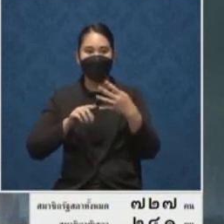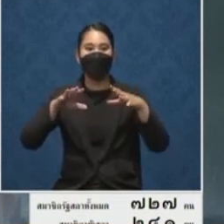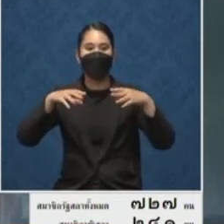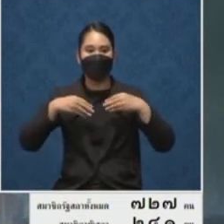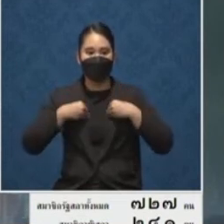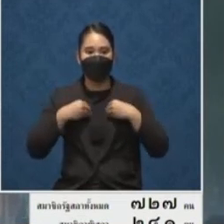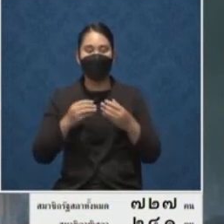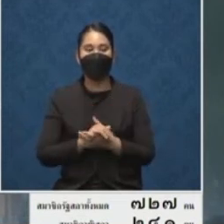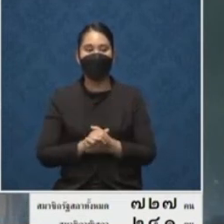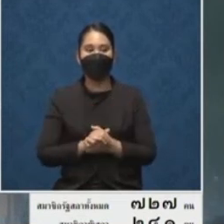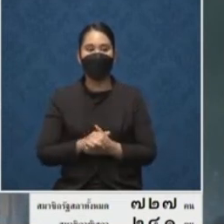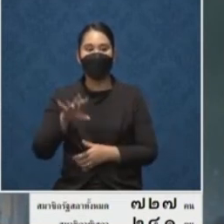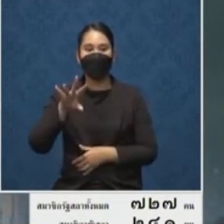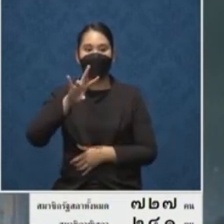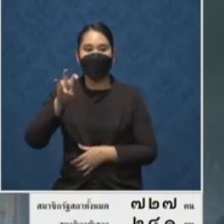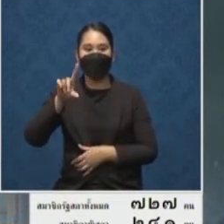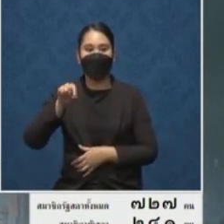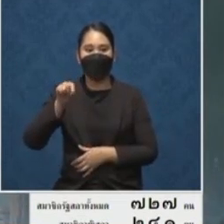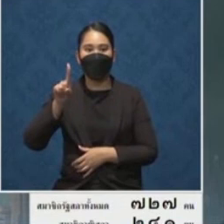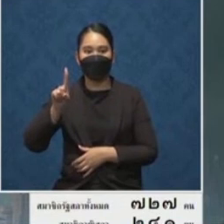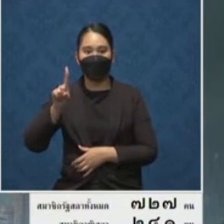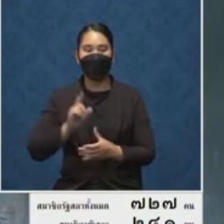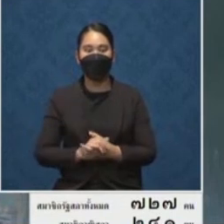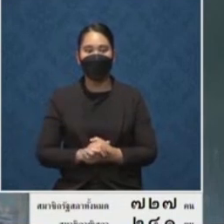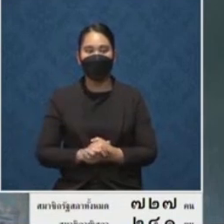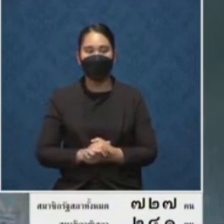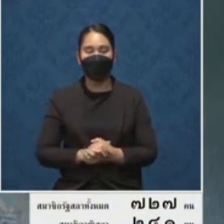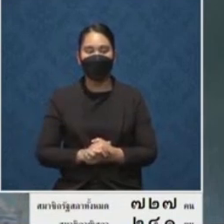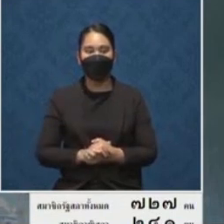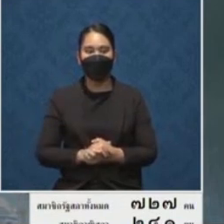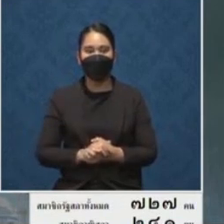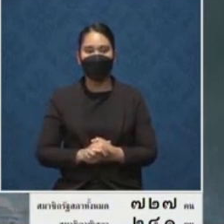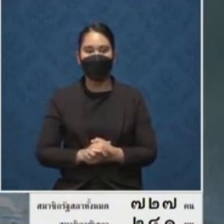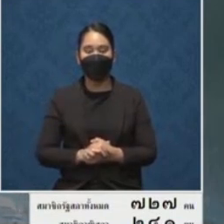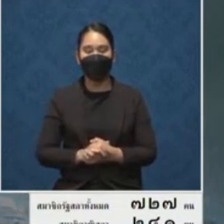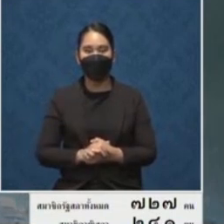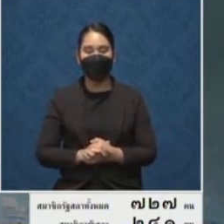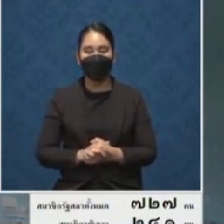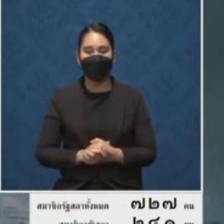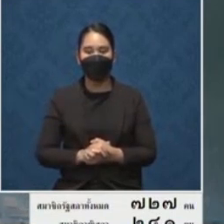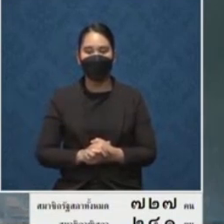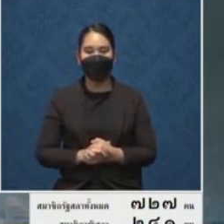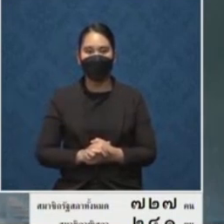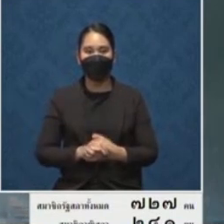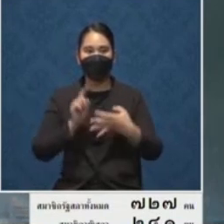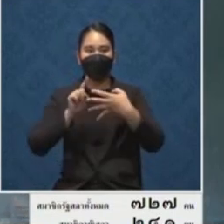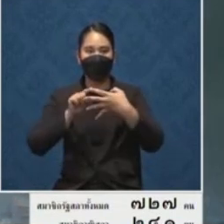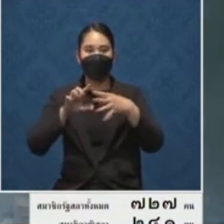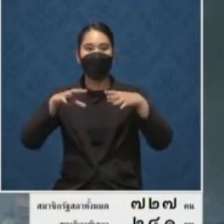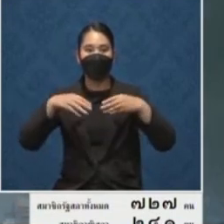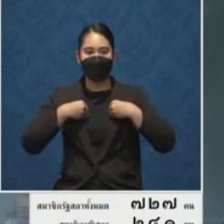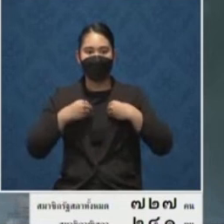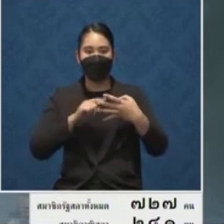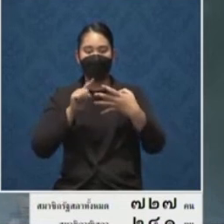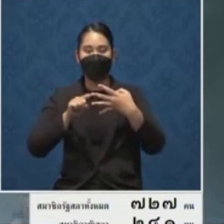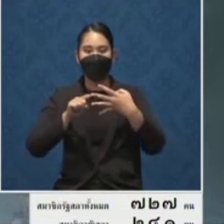การ3รับหลักการ4รับหลักการครับ 721นายเอกชัยทรงอำนาจเจริญ